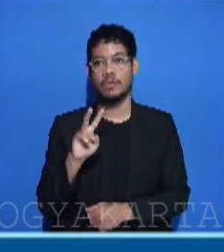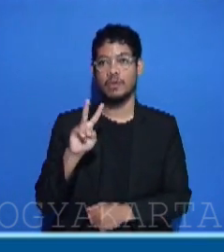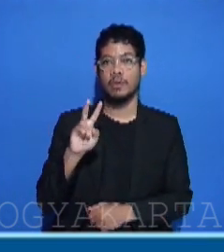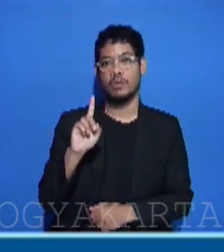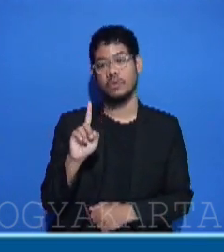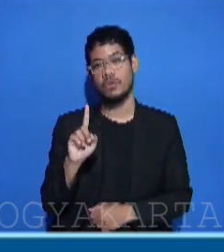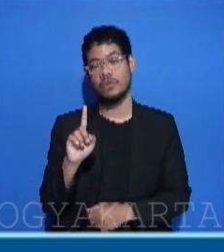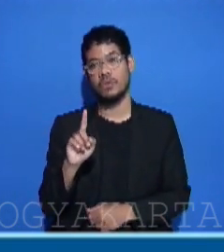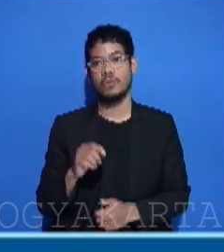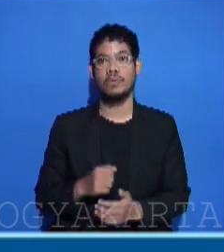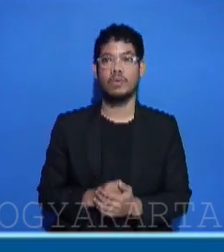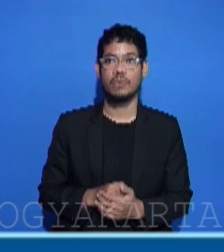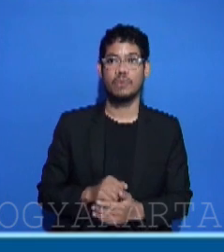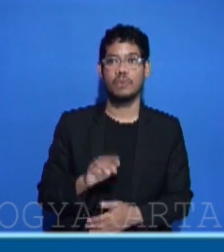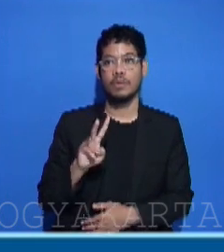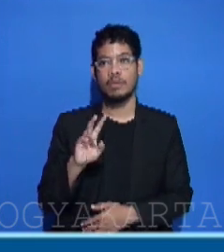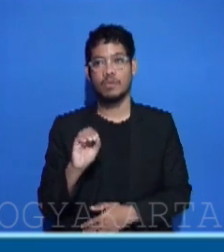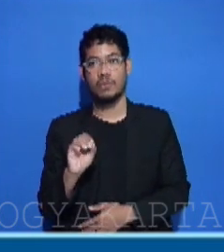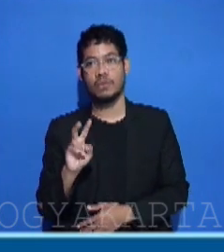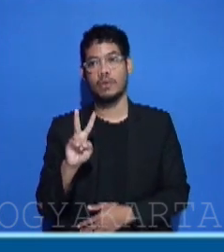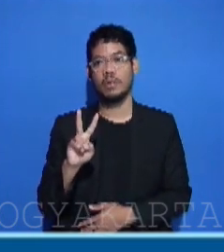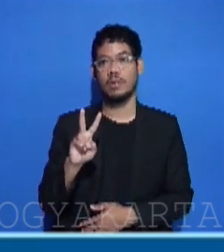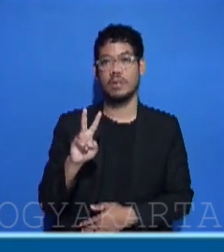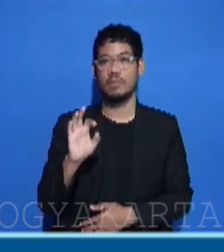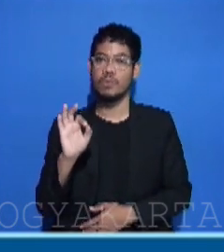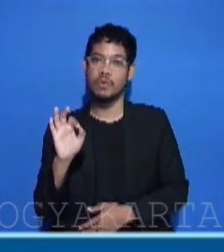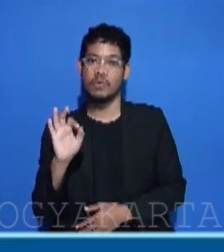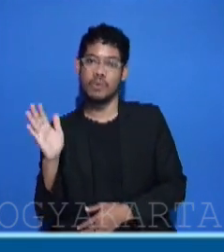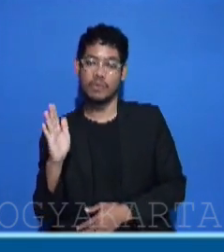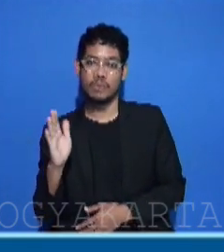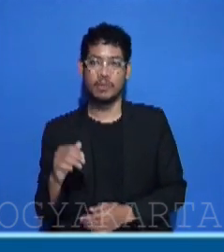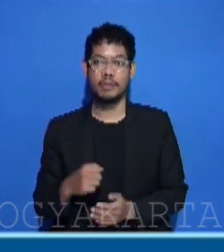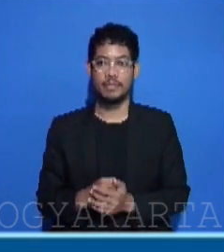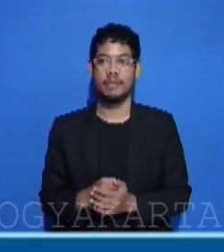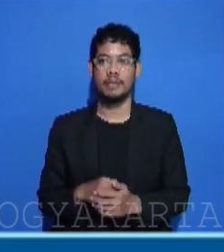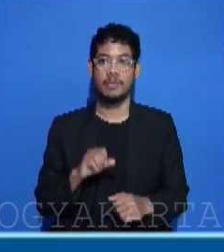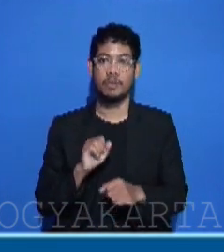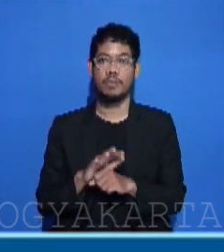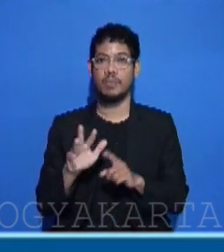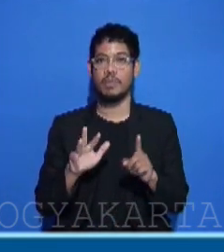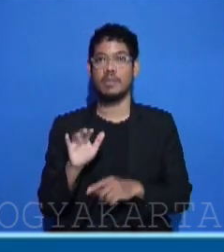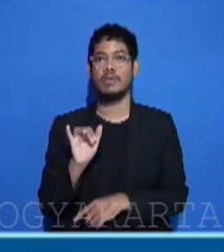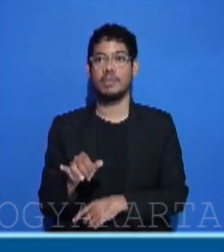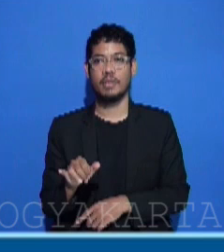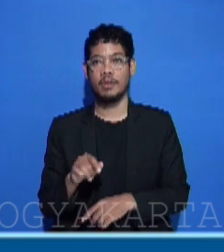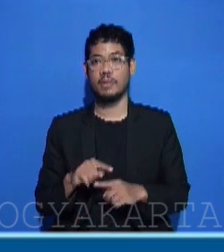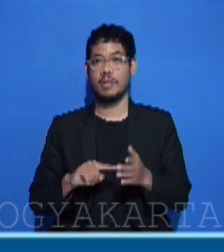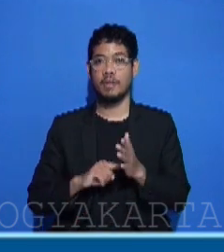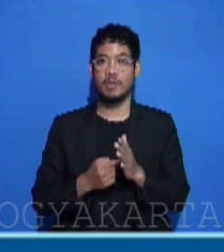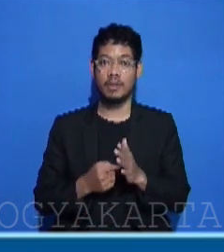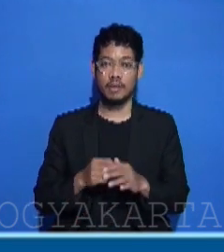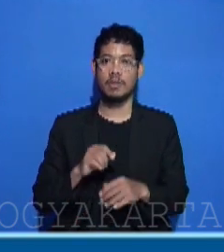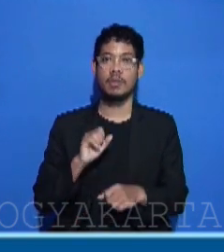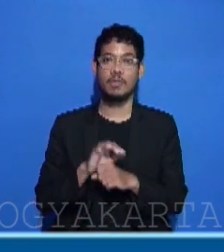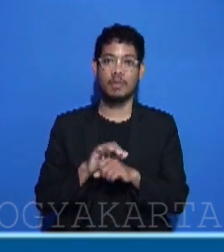2021. 2000, sekitar tahun 2000-an nggih. Nggih, awal Covid nika. Nggih. Sempat rame di rumina. Yen sempat